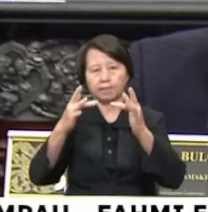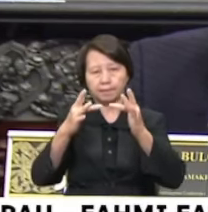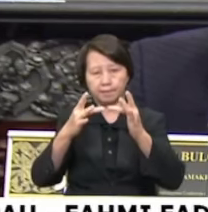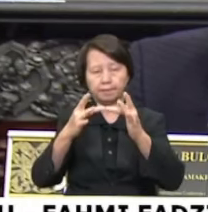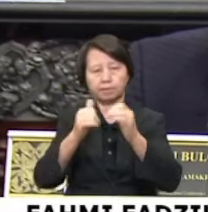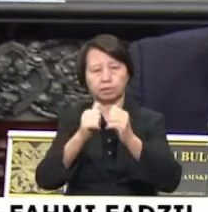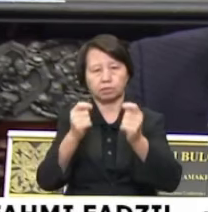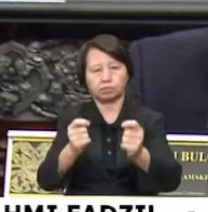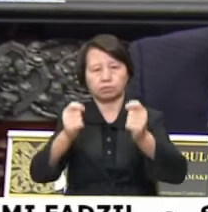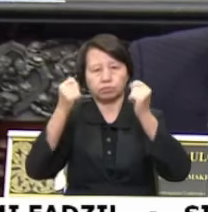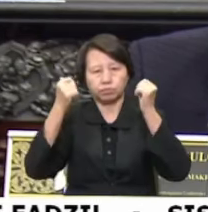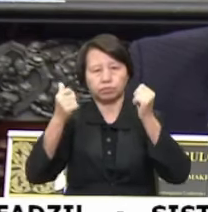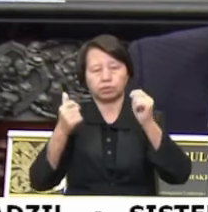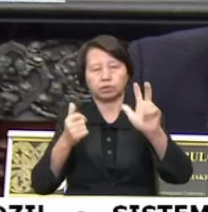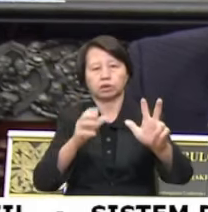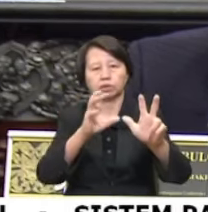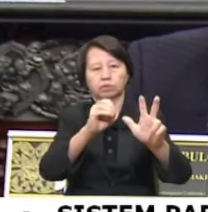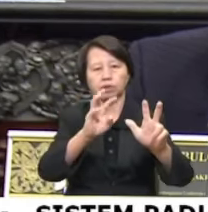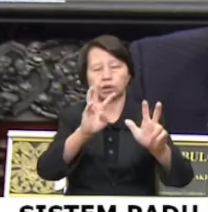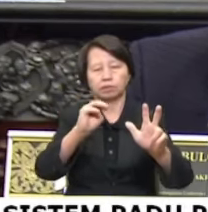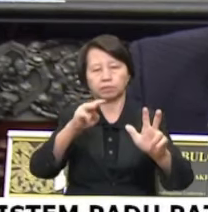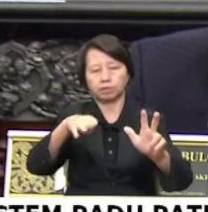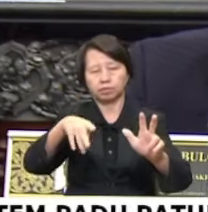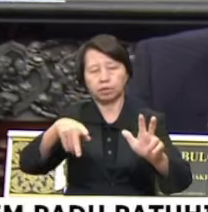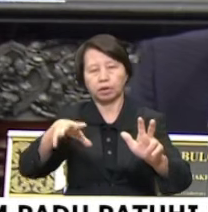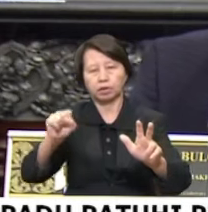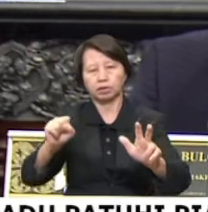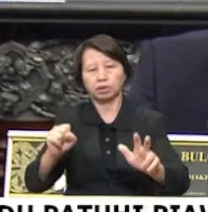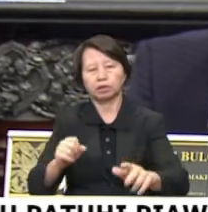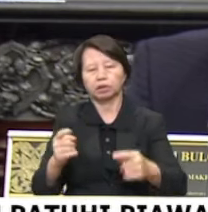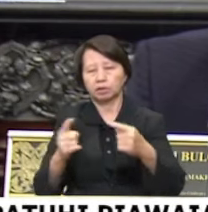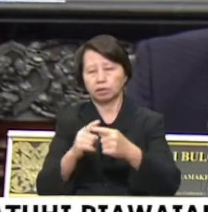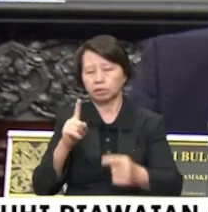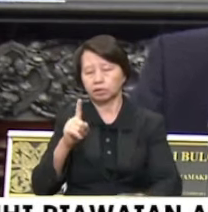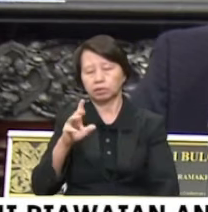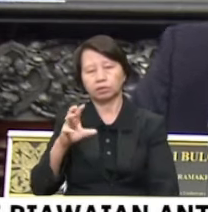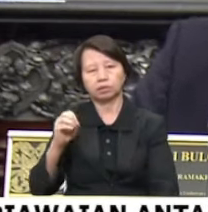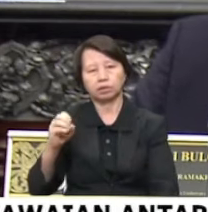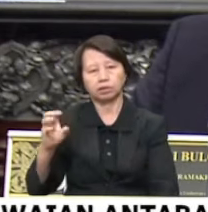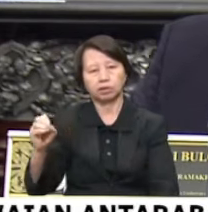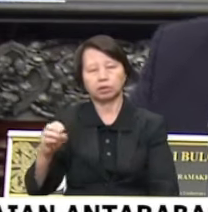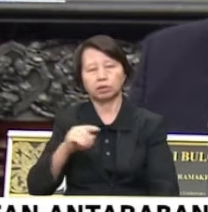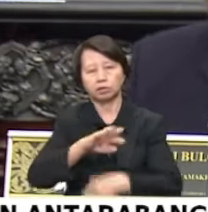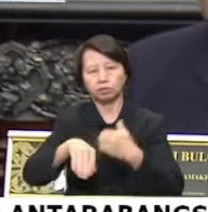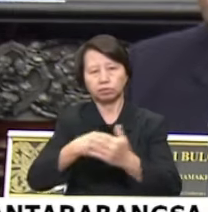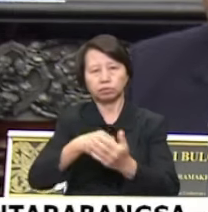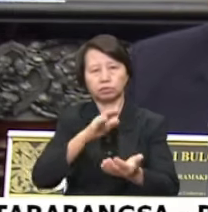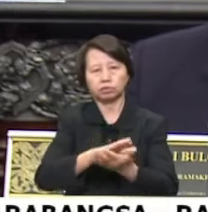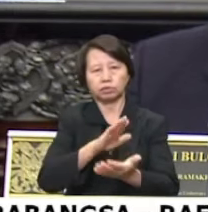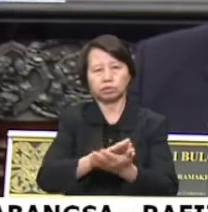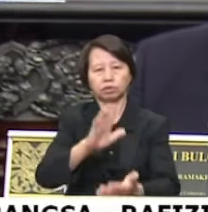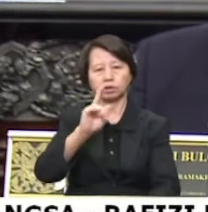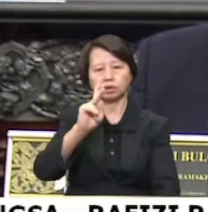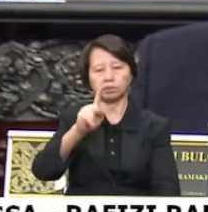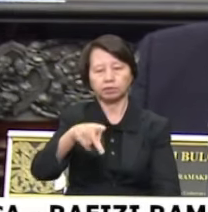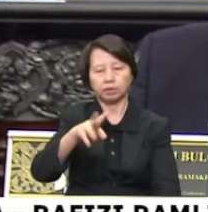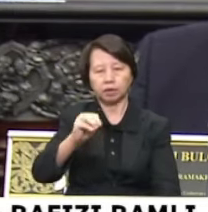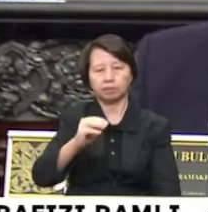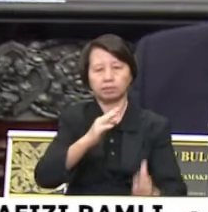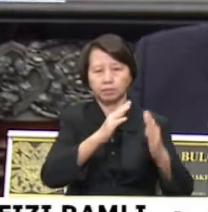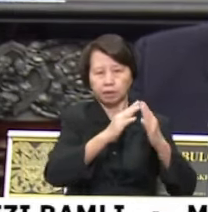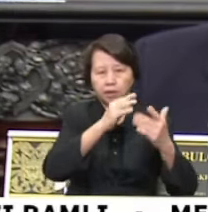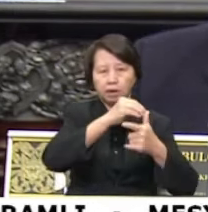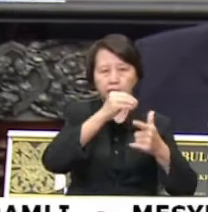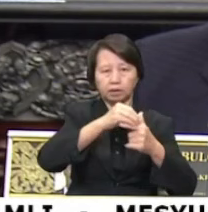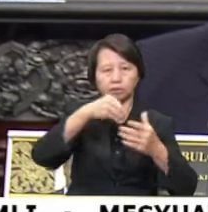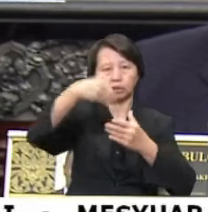dengan kelajuan 30 Mbps sehingga 300 Mbps di semua sekolah di bawah KPM, sama ada di bandar